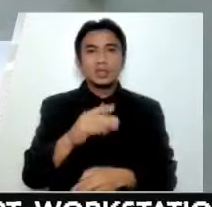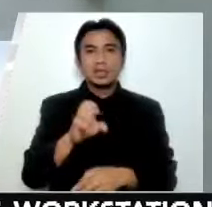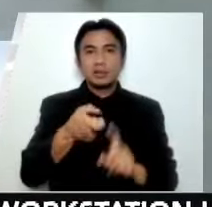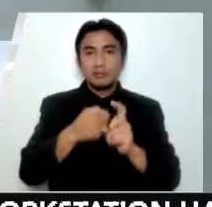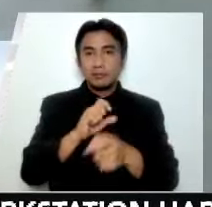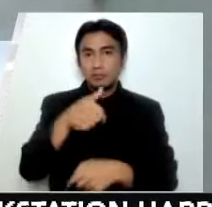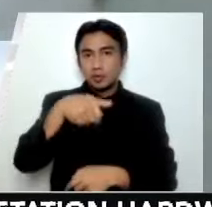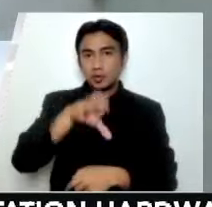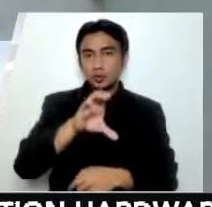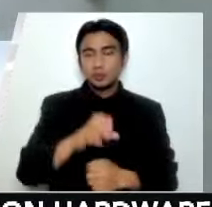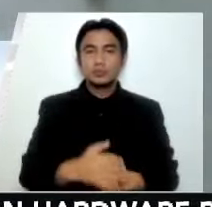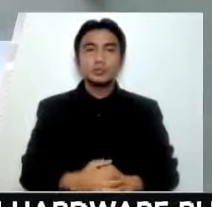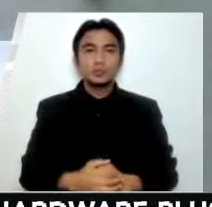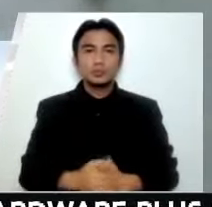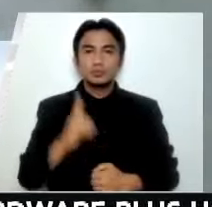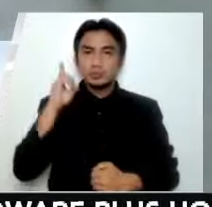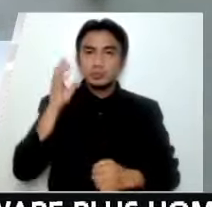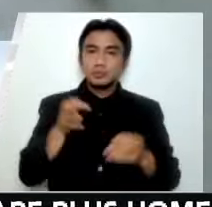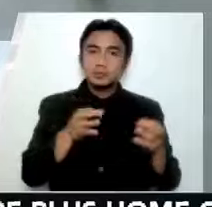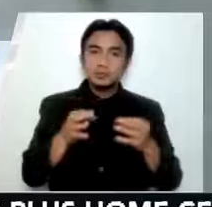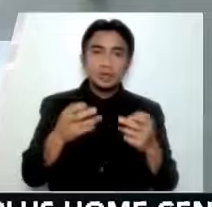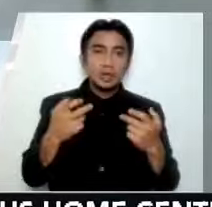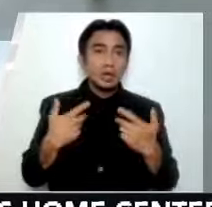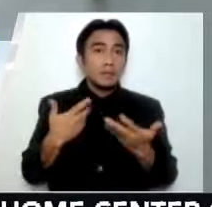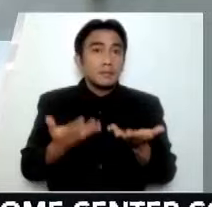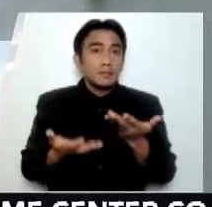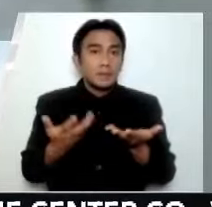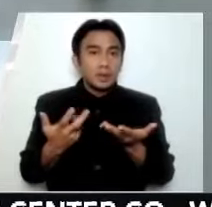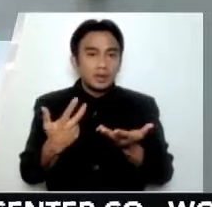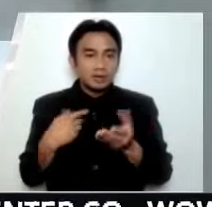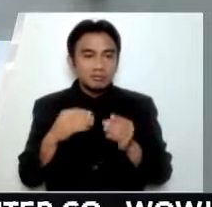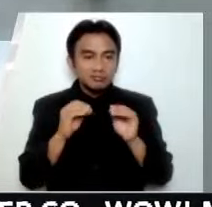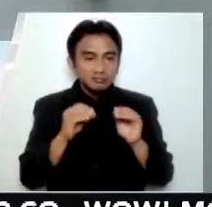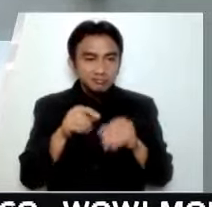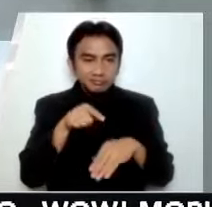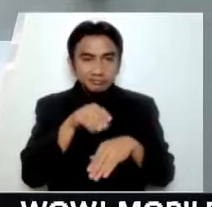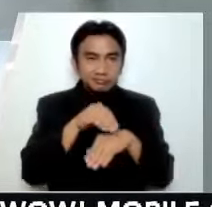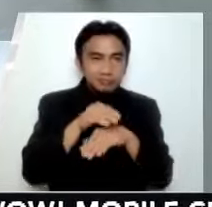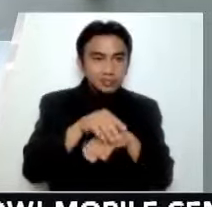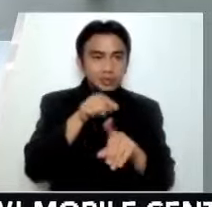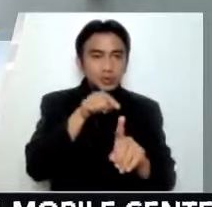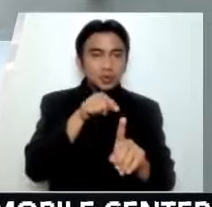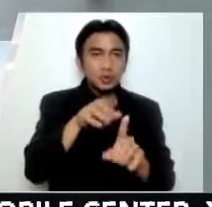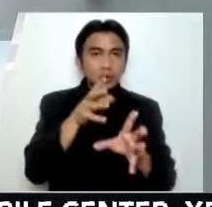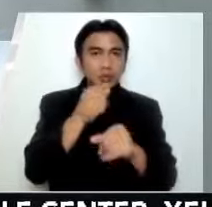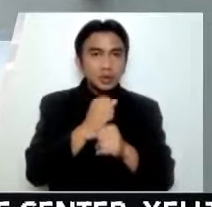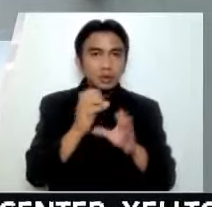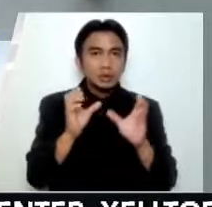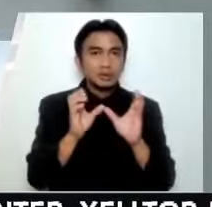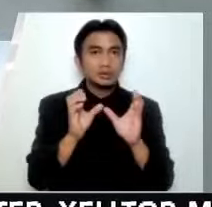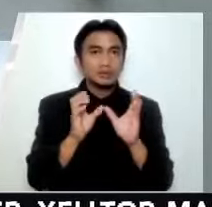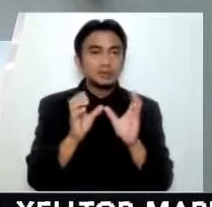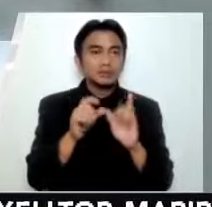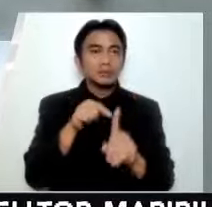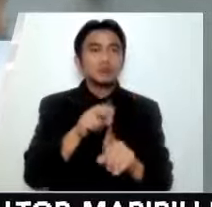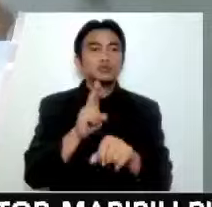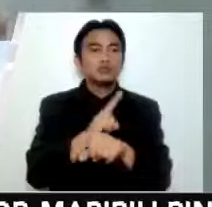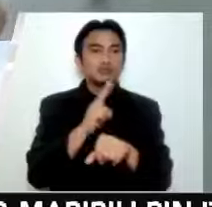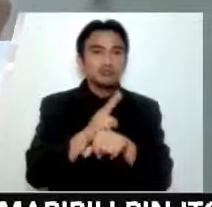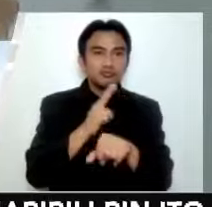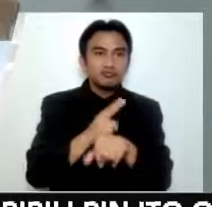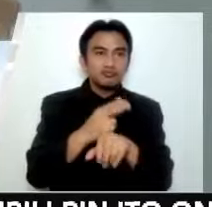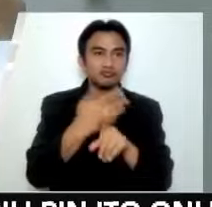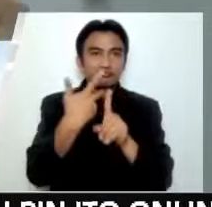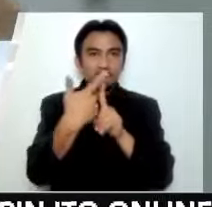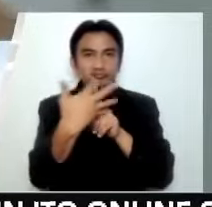may nag-instruct sa kanya, kumuha ka ng clearance, gamitin mo ito. Alice Goh, born